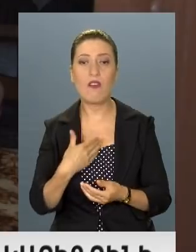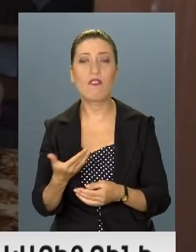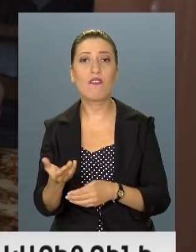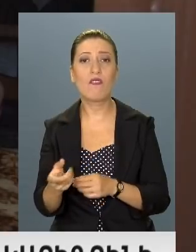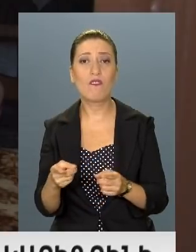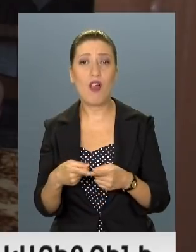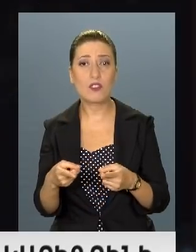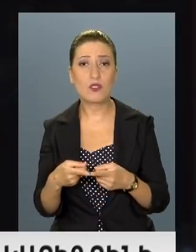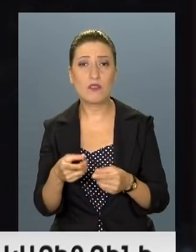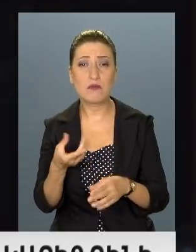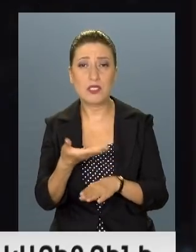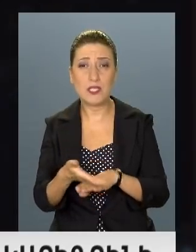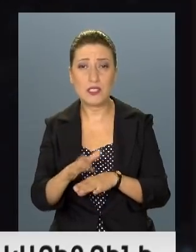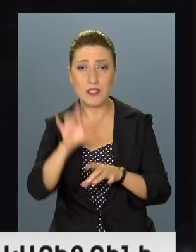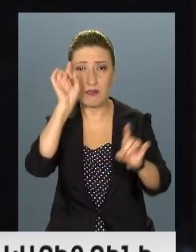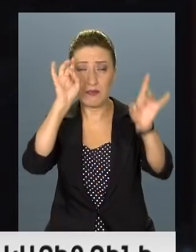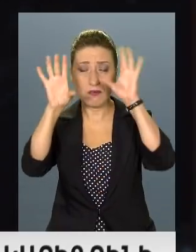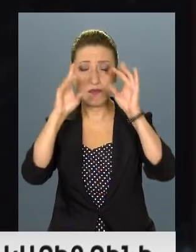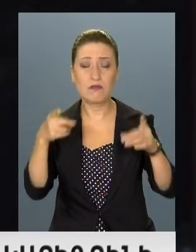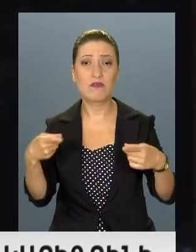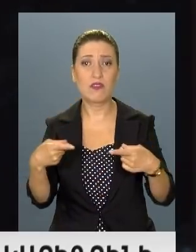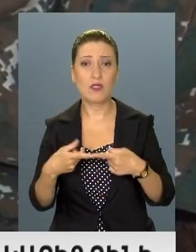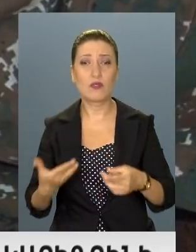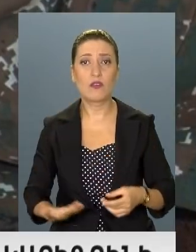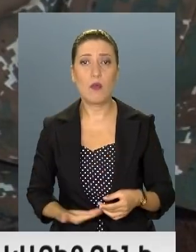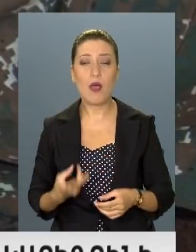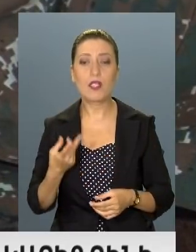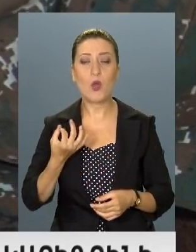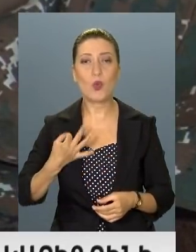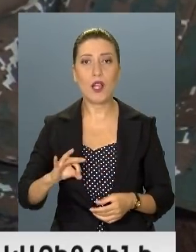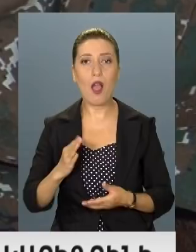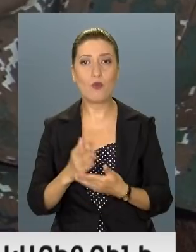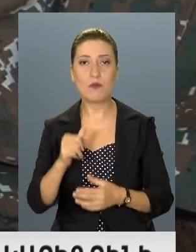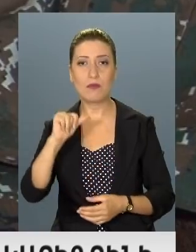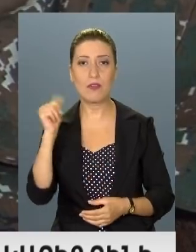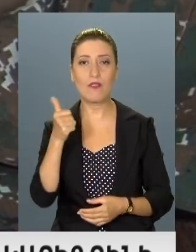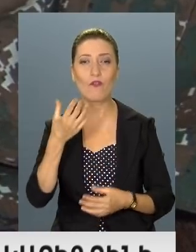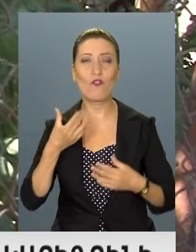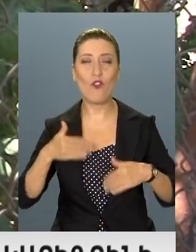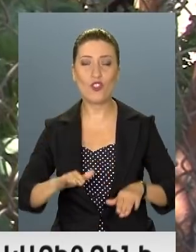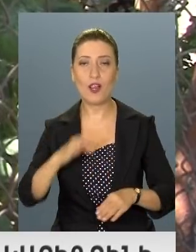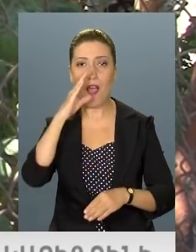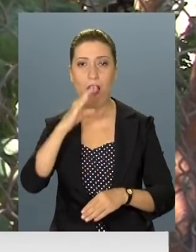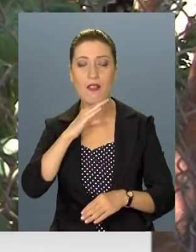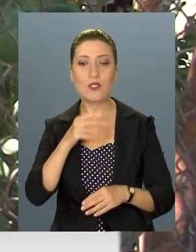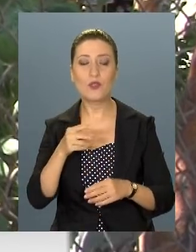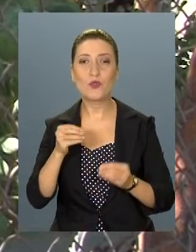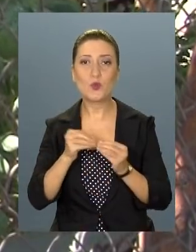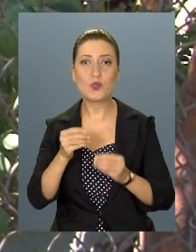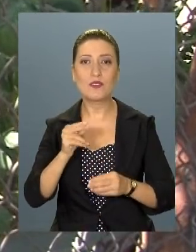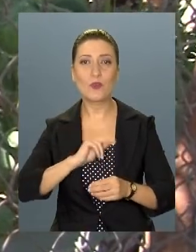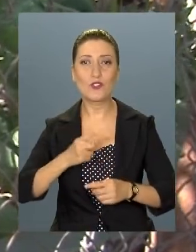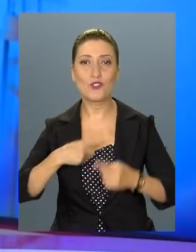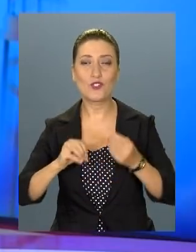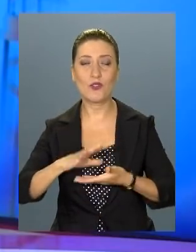ծայրահեղ վատ պայմաններում, բայց երկու որդիներից ավակը կշարունակի հոր գործը, հաստատ է որոշել։ Գանե Բալայան, Հայկ Խլախյան, Հայլուր։